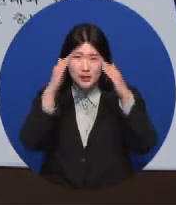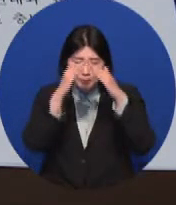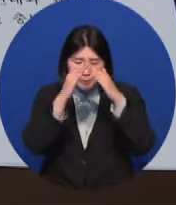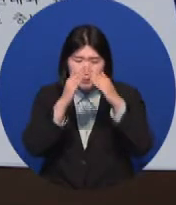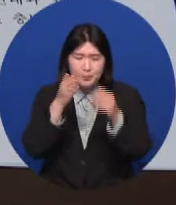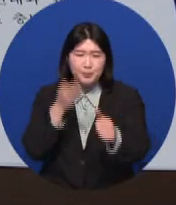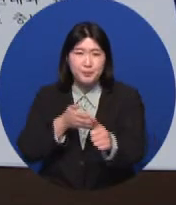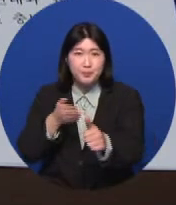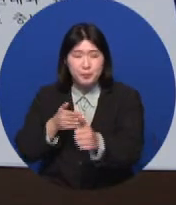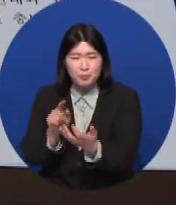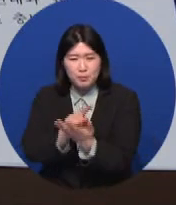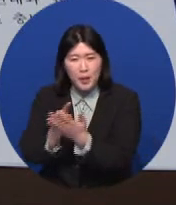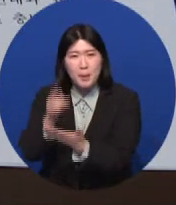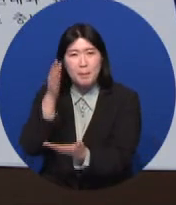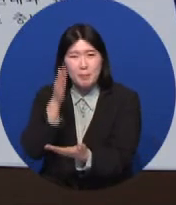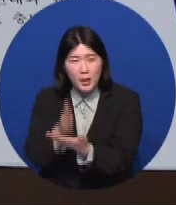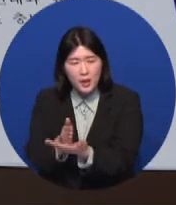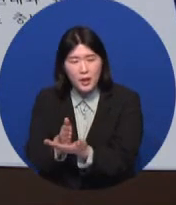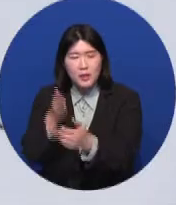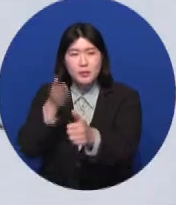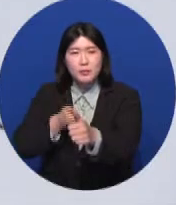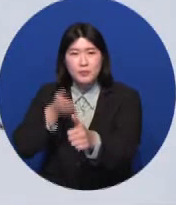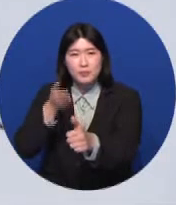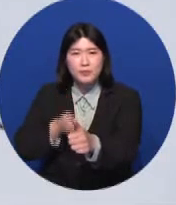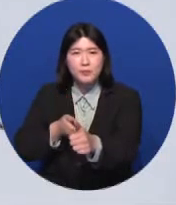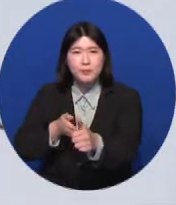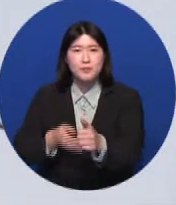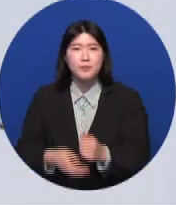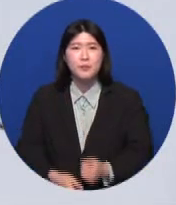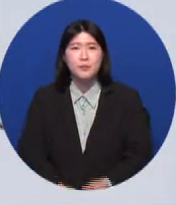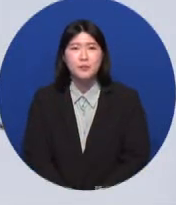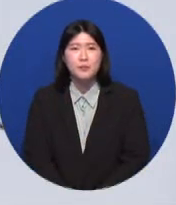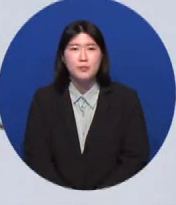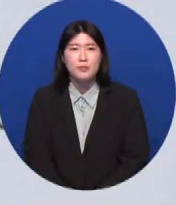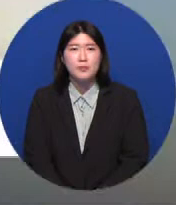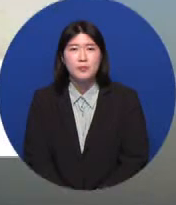이동과 만남을 자제해 달라 고 거듭 당부했습니다